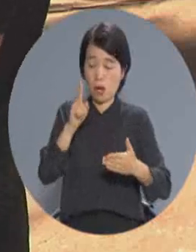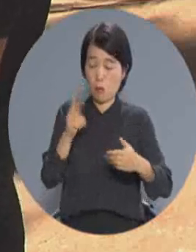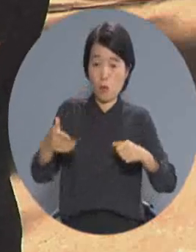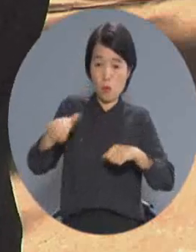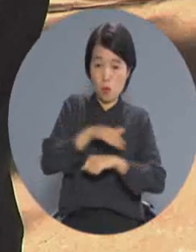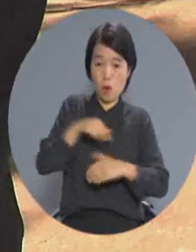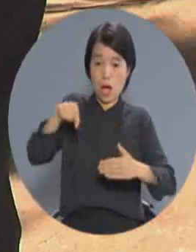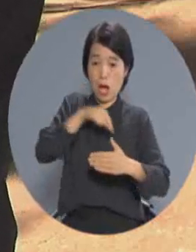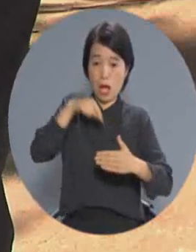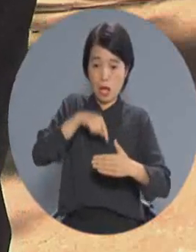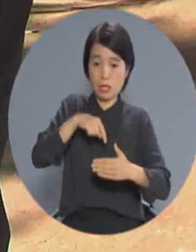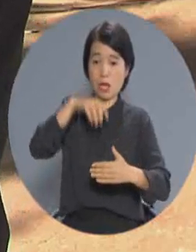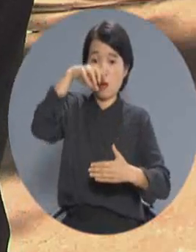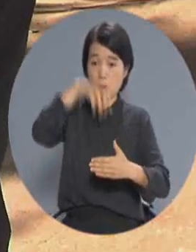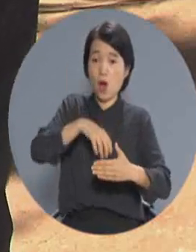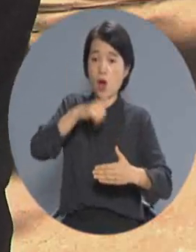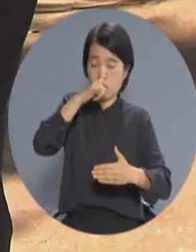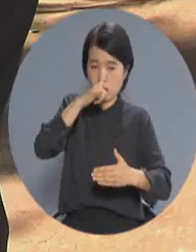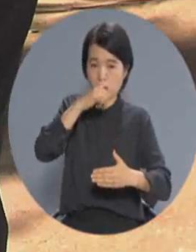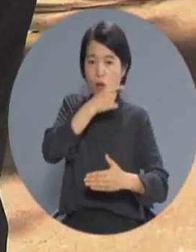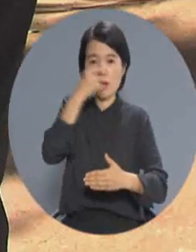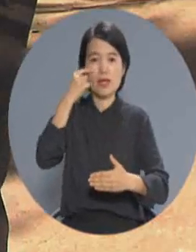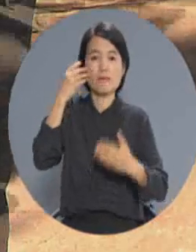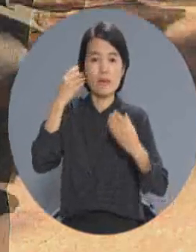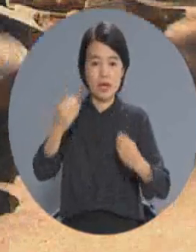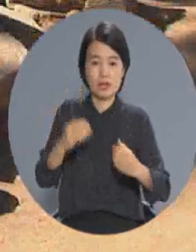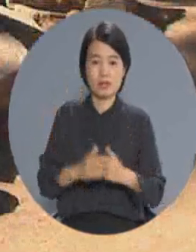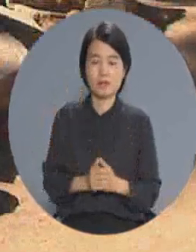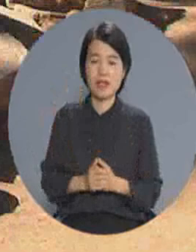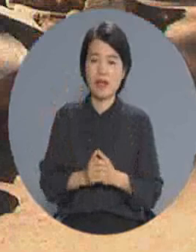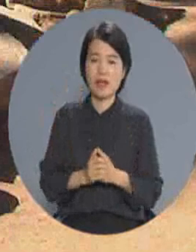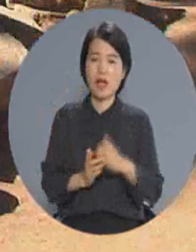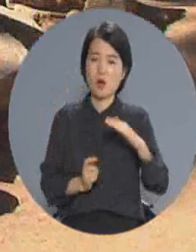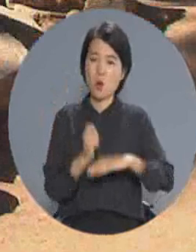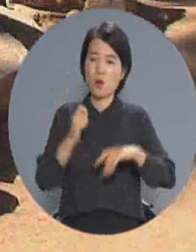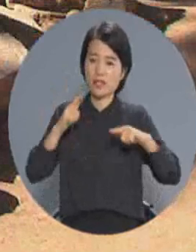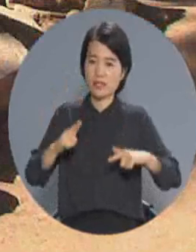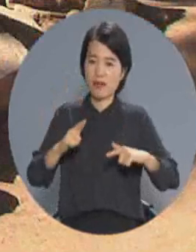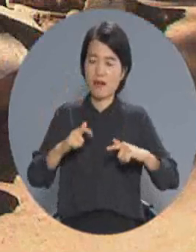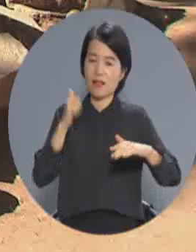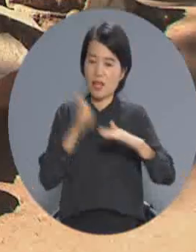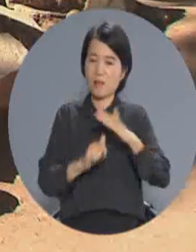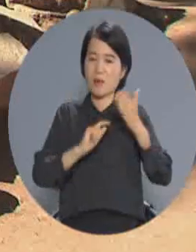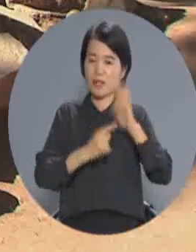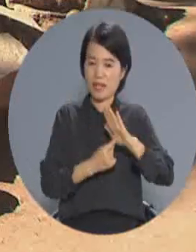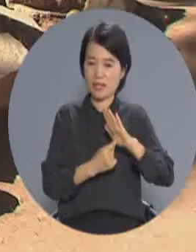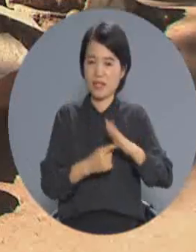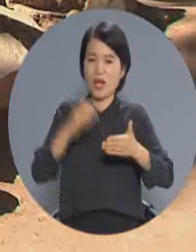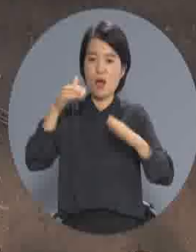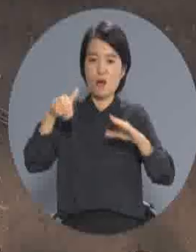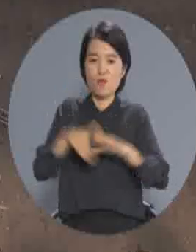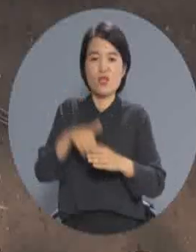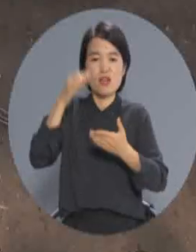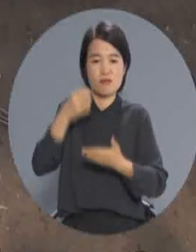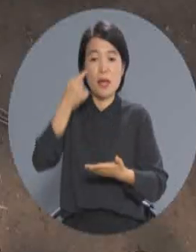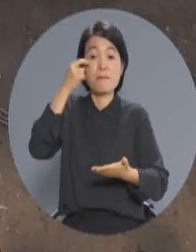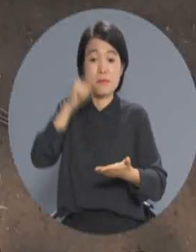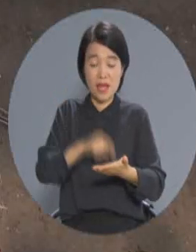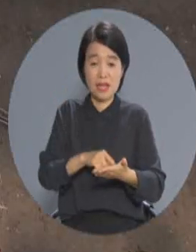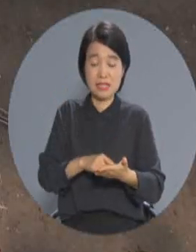유구 안에 공존하고 있는 것을 확인할 수 있습니다. 지역을 나타내줄 수 있는 문화유산을 찾았다는 겁니다.